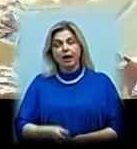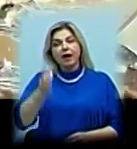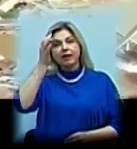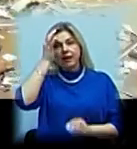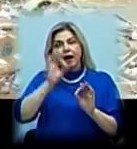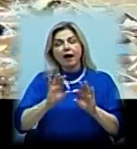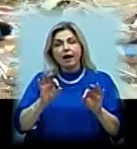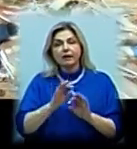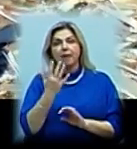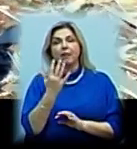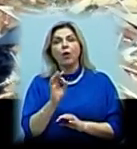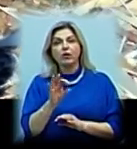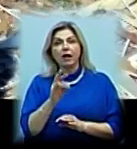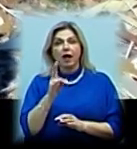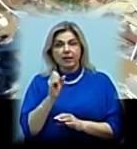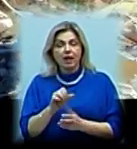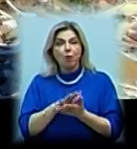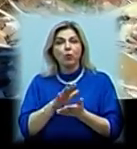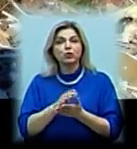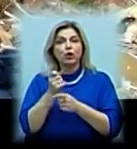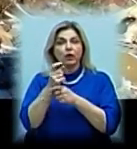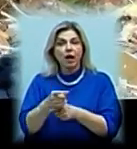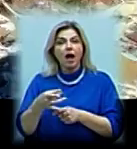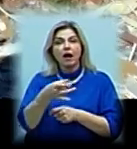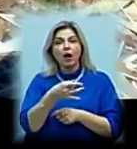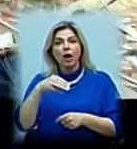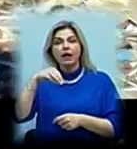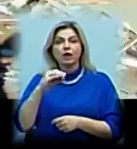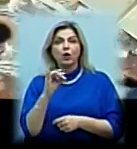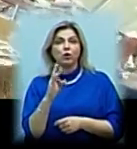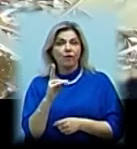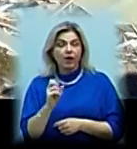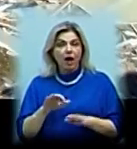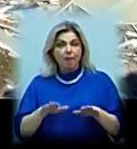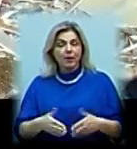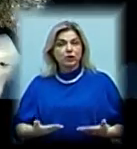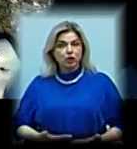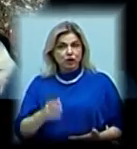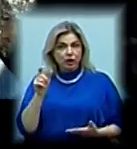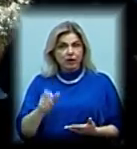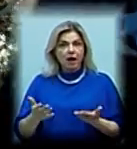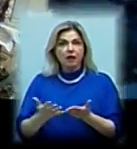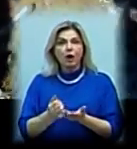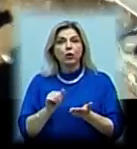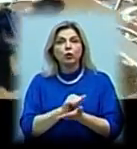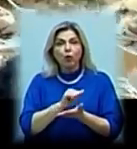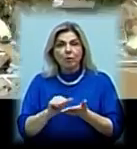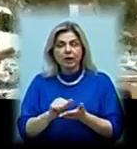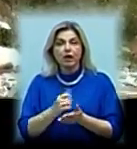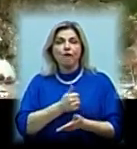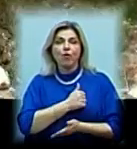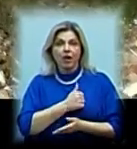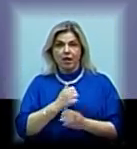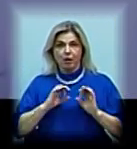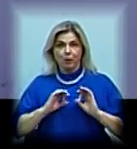Нагадаємо, 5 жовтня на несанкціонованому звалищі у мікрорайоні Тернівка місцевий мешканець Руслан Гримов знайшов документацію військової